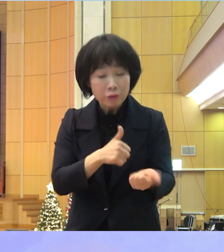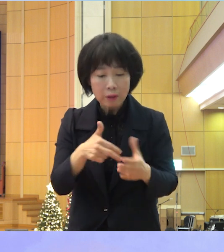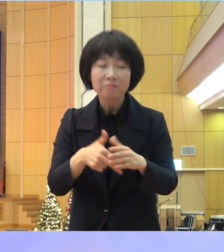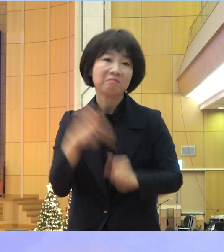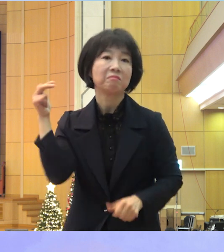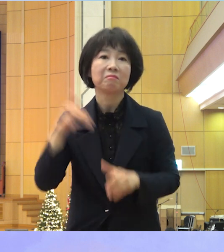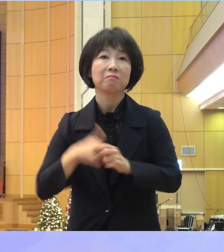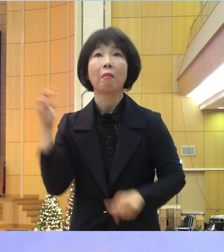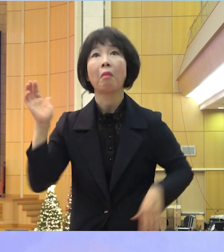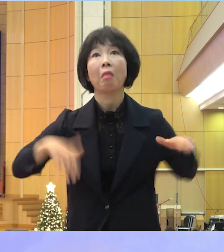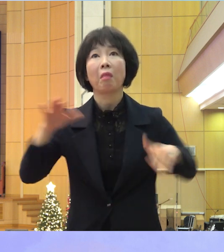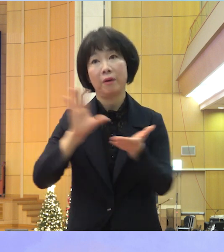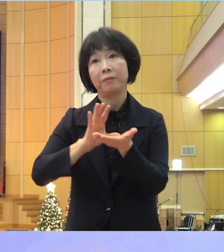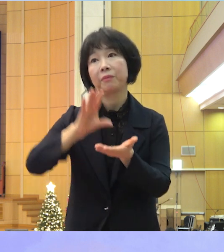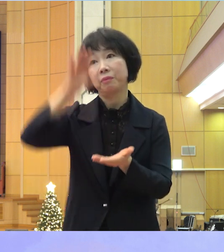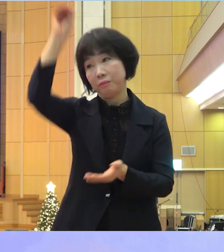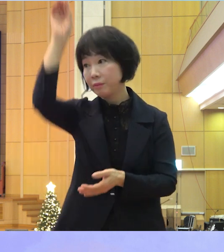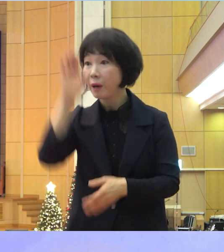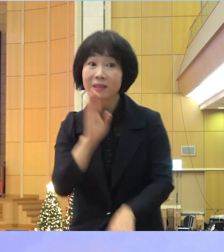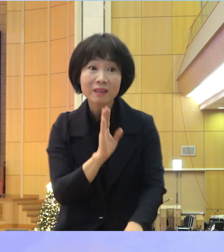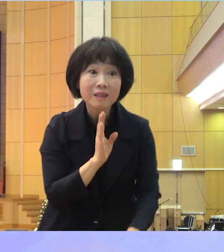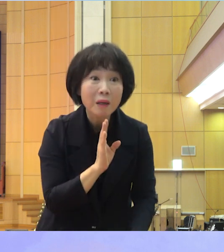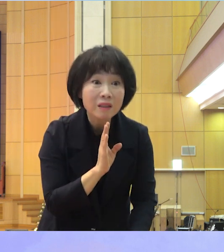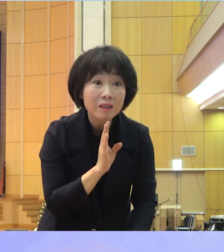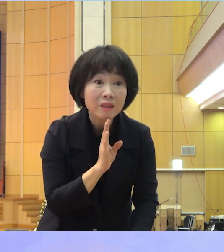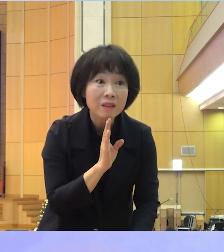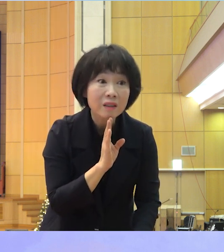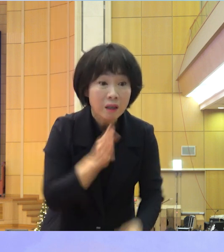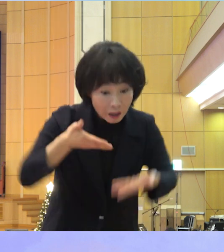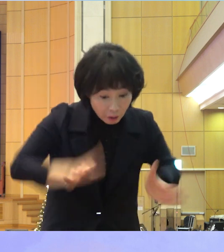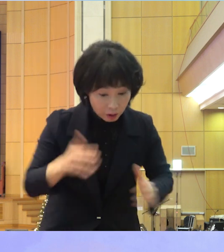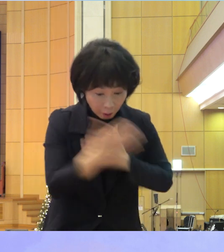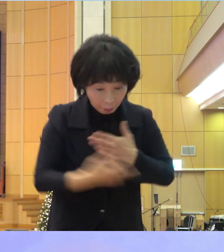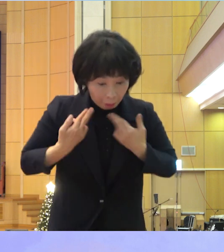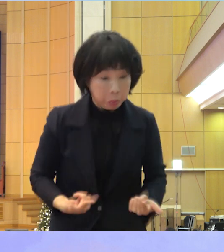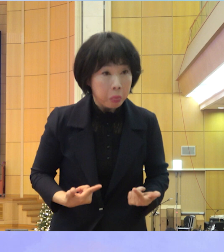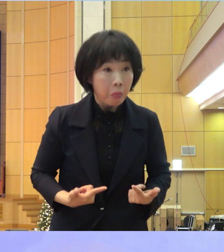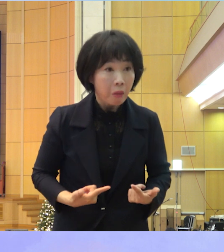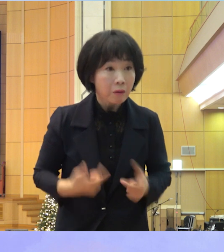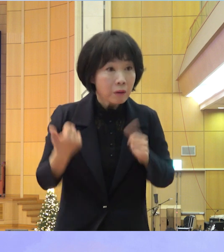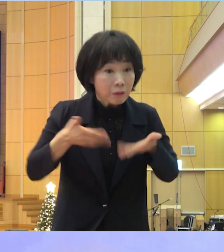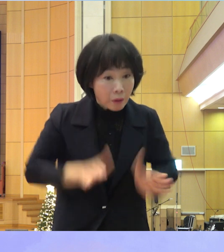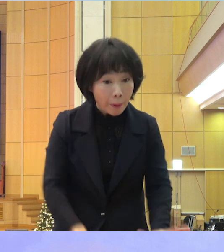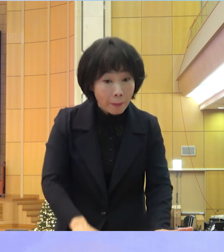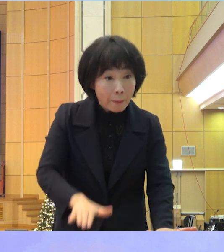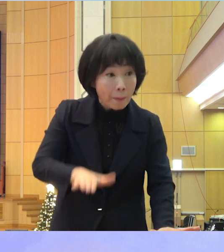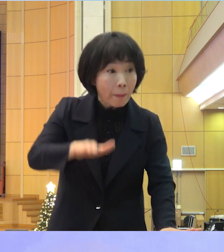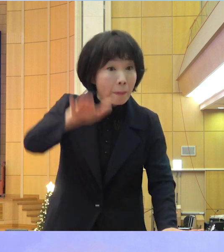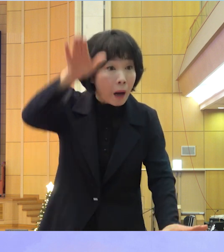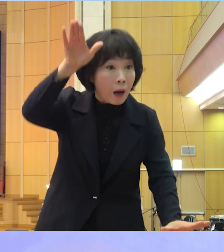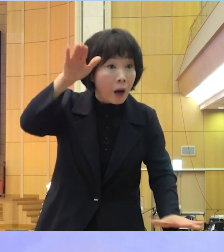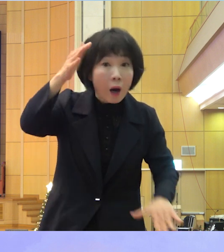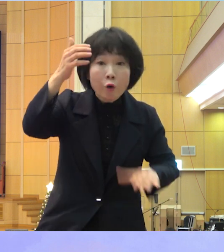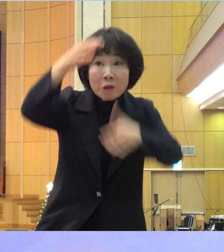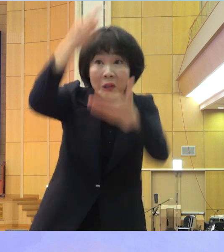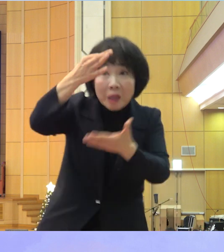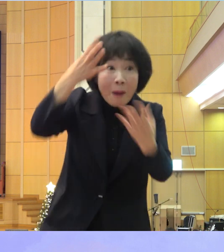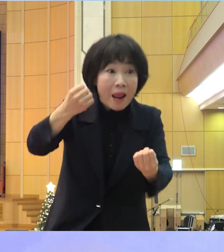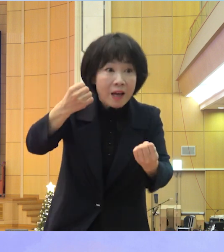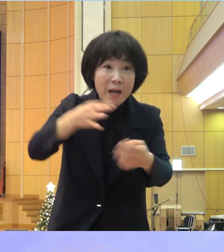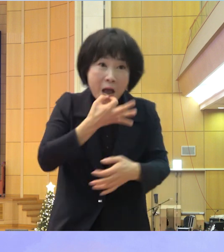것이요. 인생은 벌거숭이, 벌거벗고 왔다가 아무리 좋은 옷 입어도 죽을 때면 다